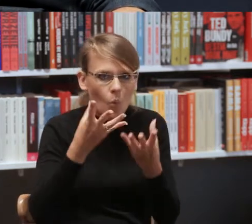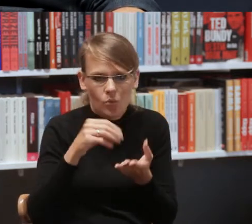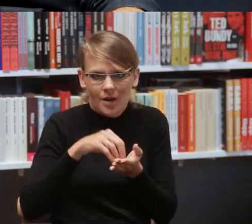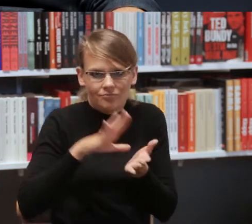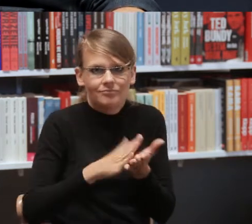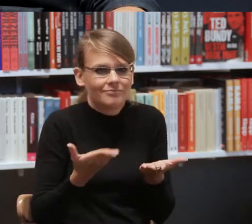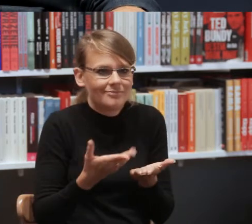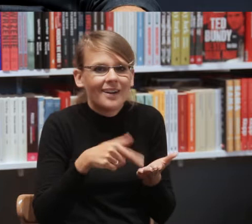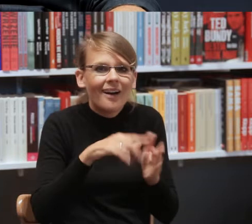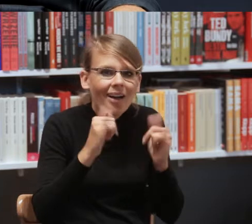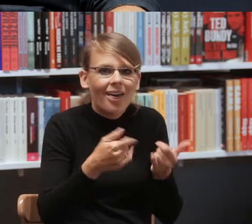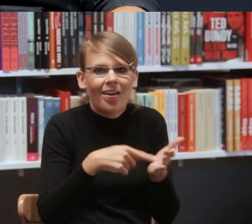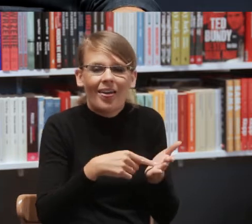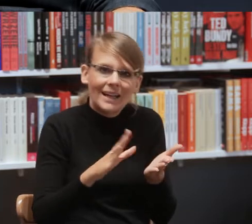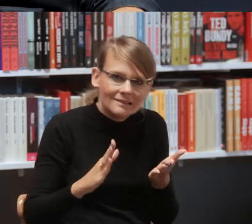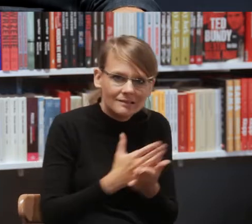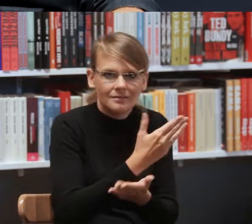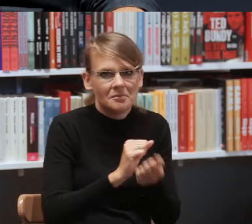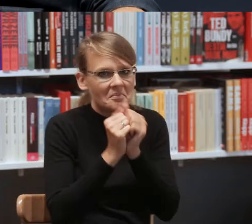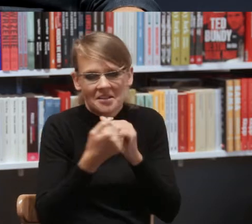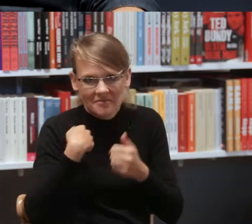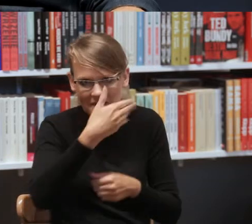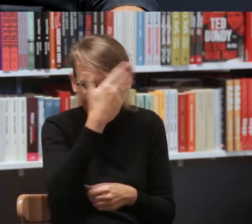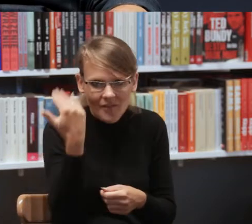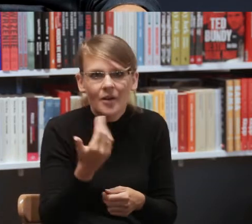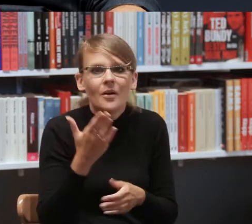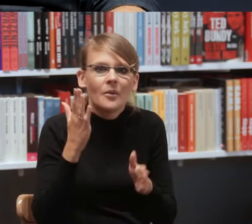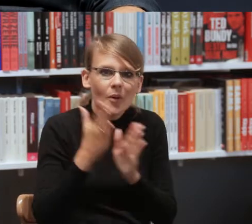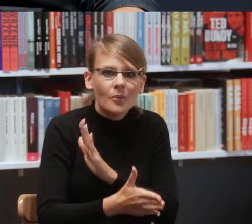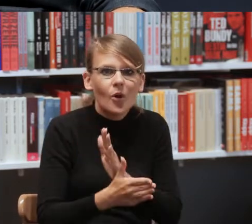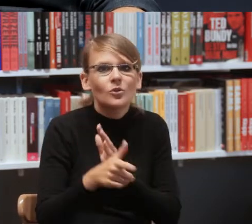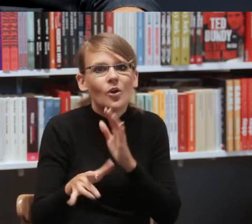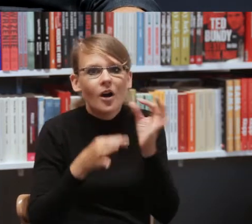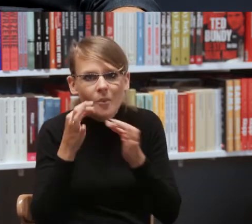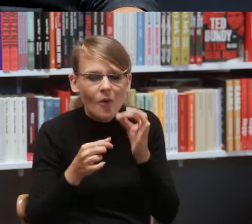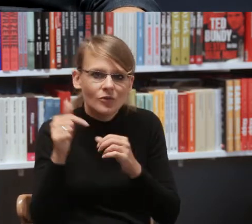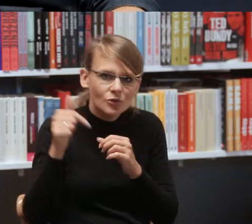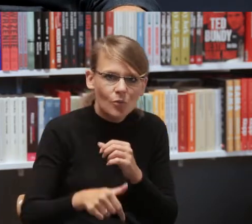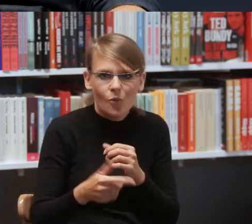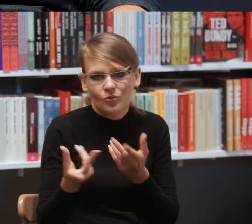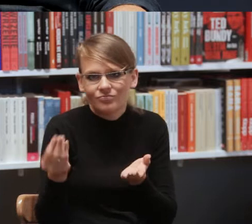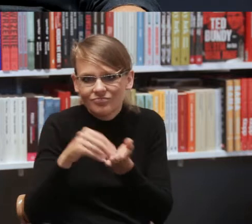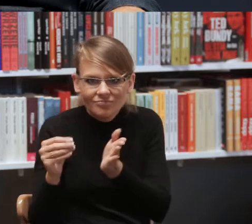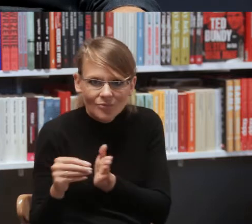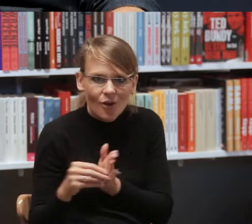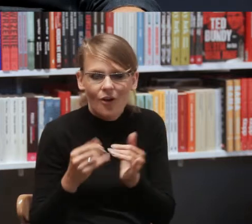go wyplenić albo pokomplikować. Właśnie wydaje mi się, że po prostu należy komplikować tę narrację i wspomniałeś